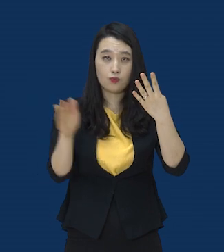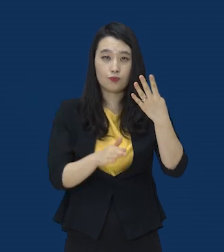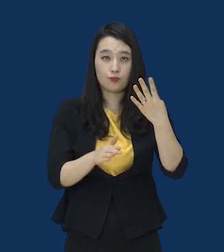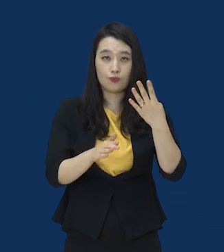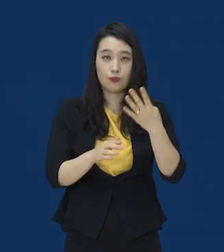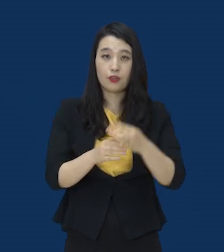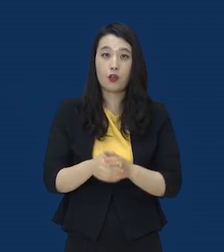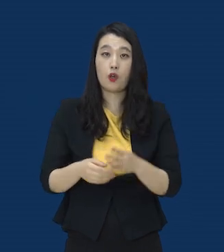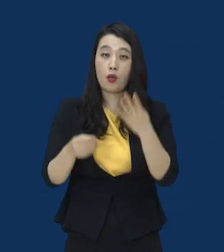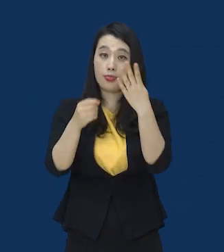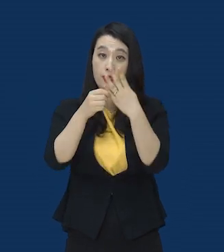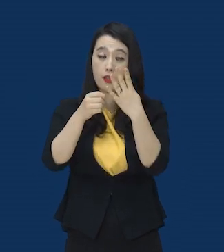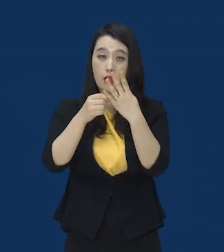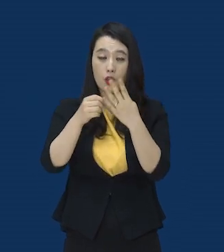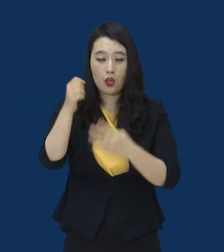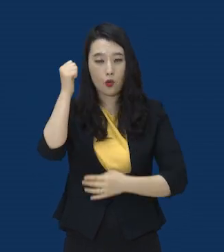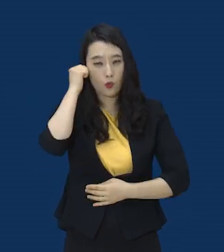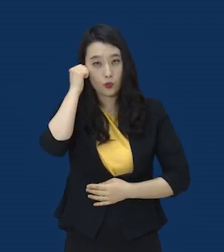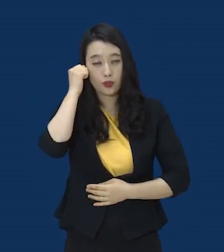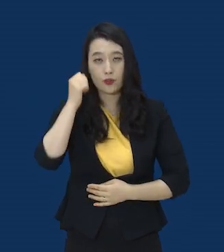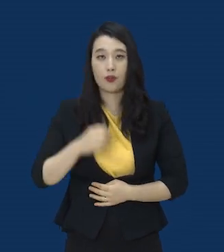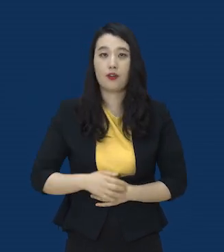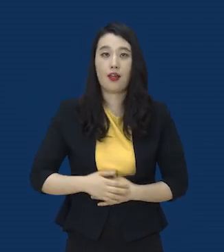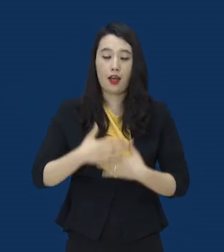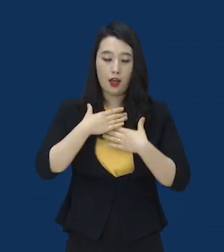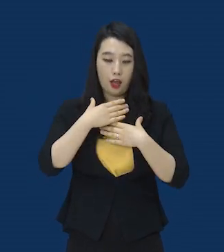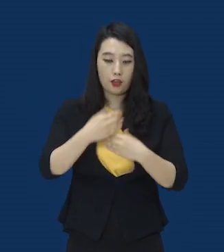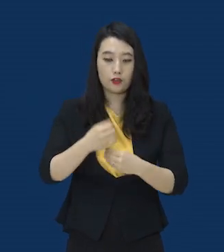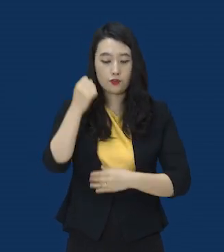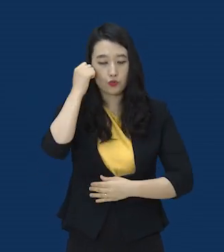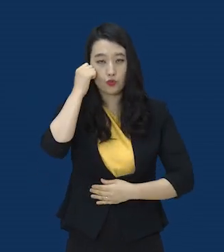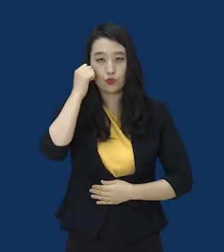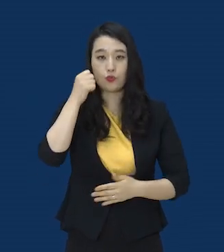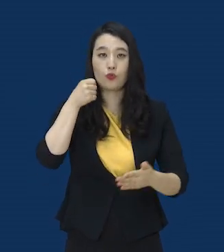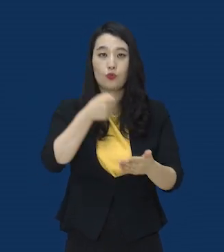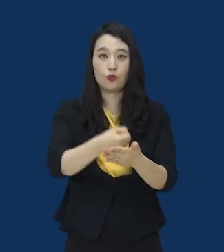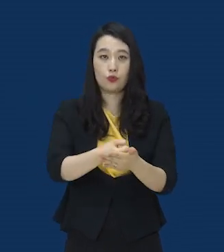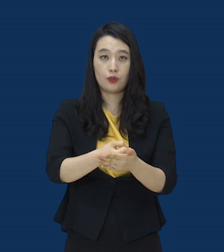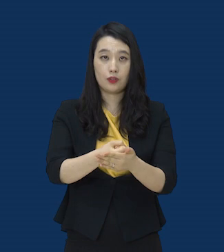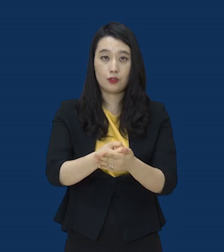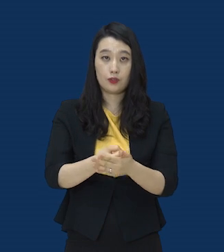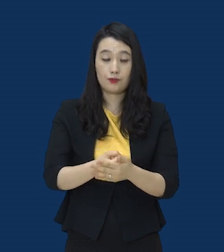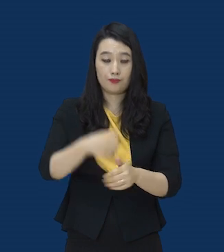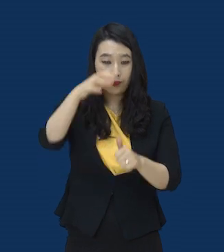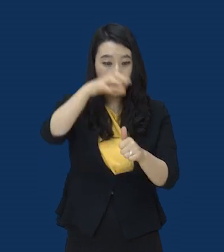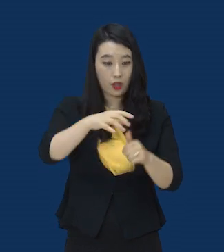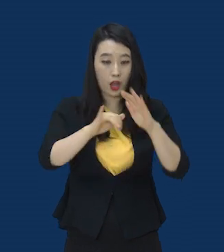4개 호텔을 안심 숙소로 지정해서 자가격리자 가족들이 최대